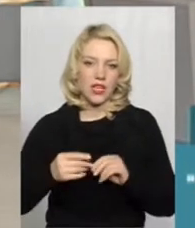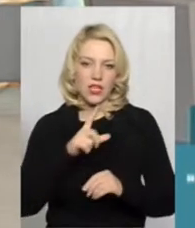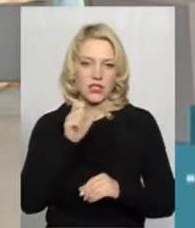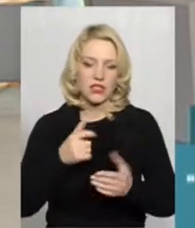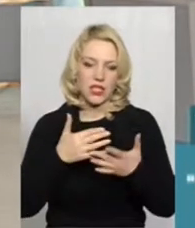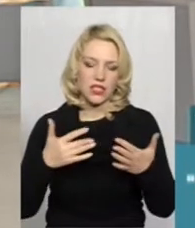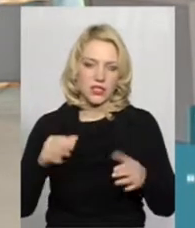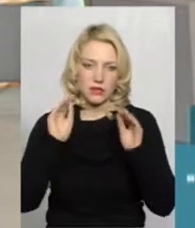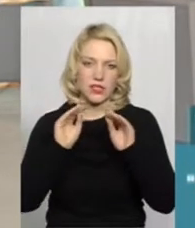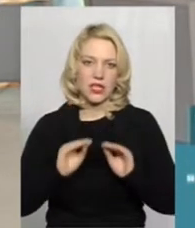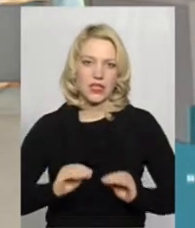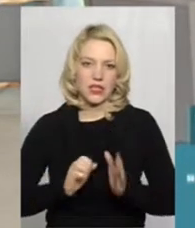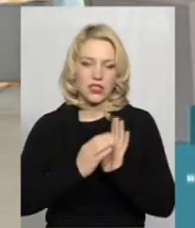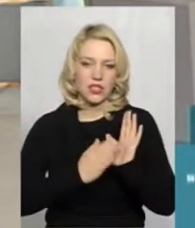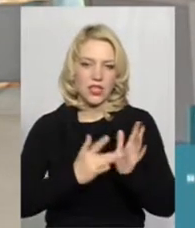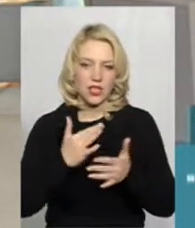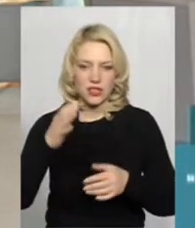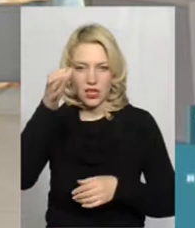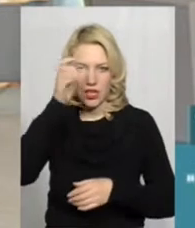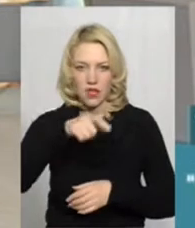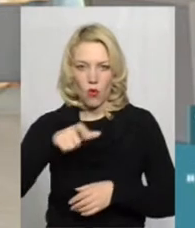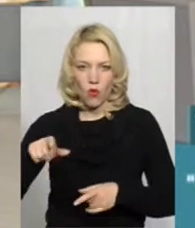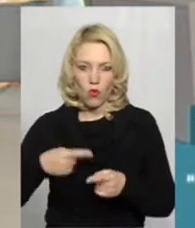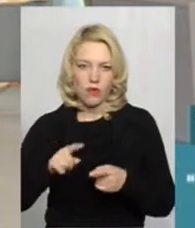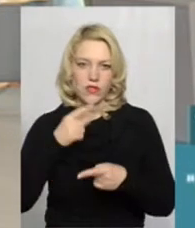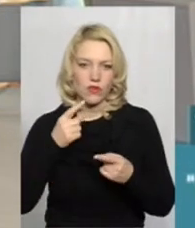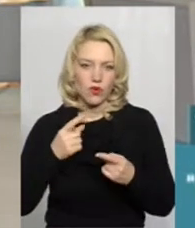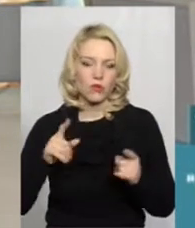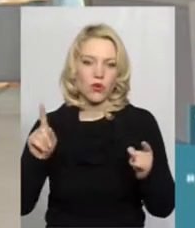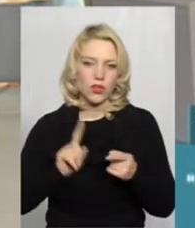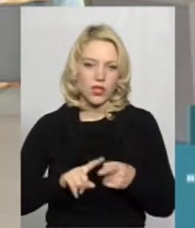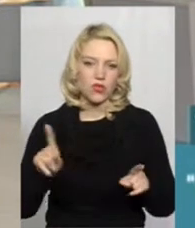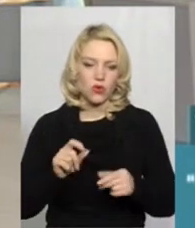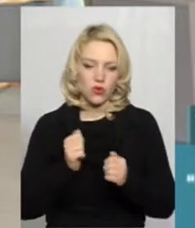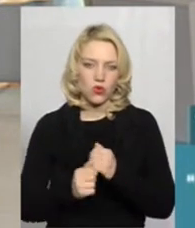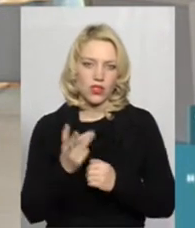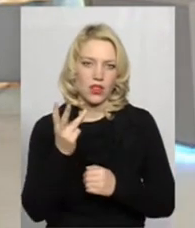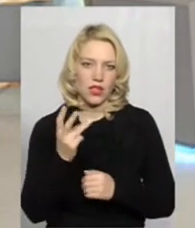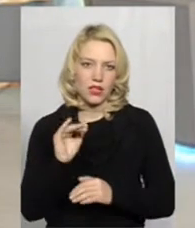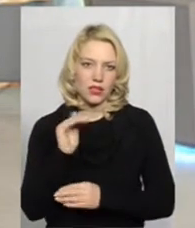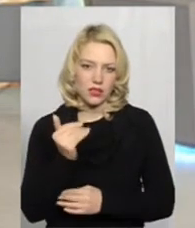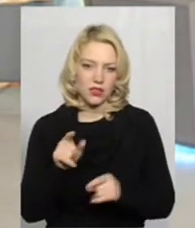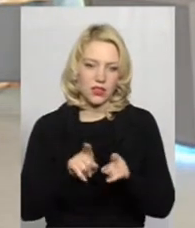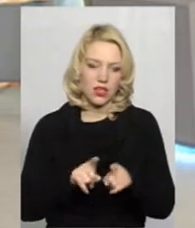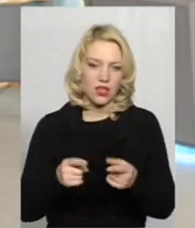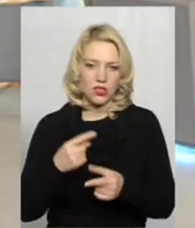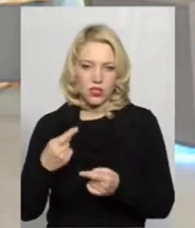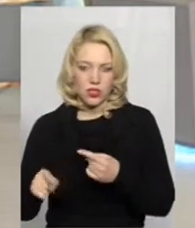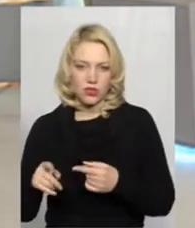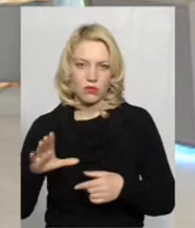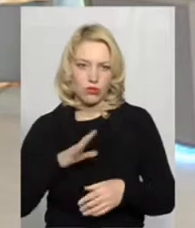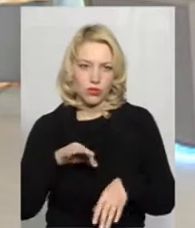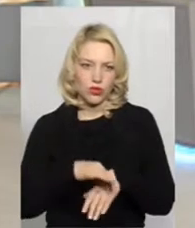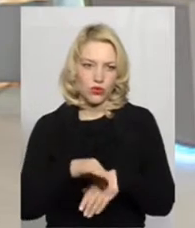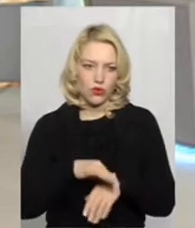різними статистичними даними різних науковців, йде мова про те, що кожна третя дитина так чи інакше зазнавала